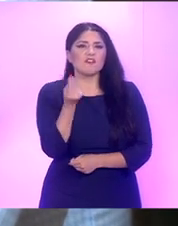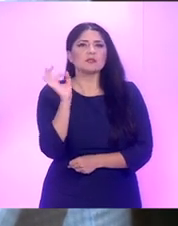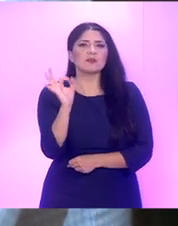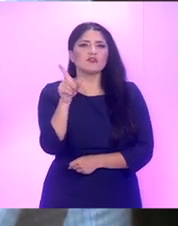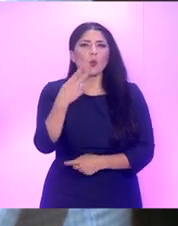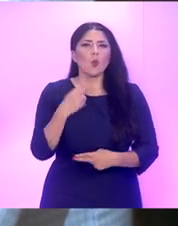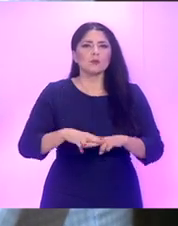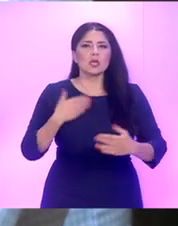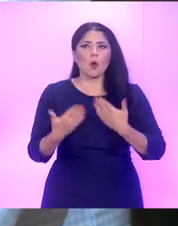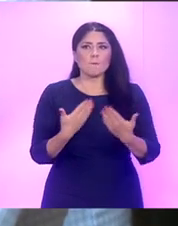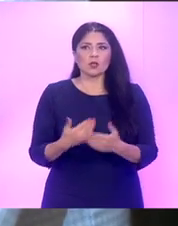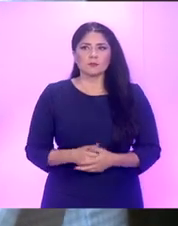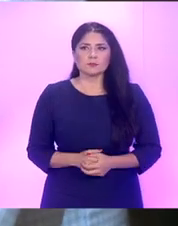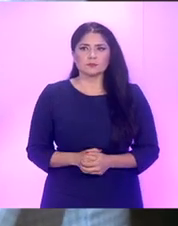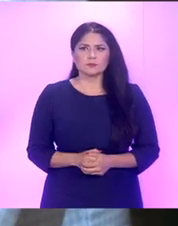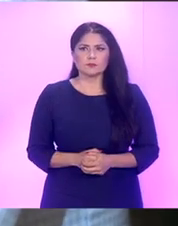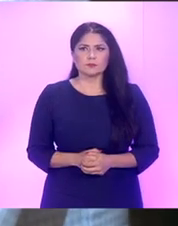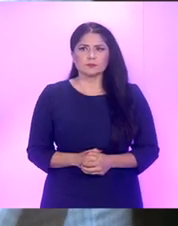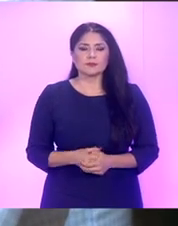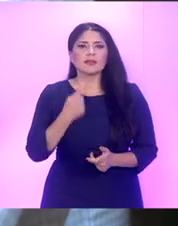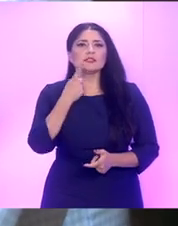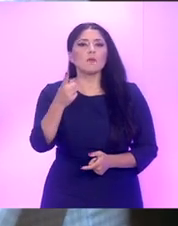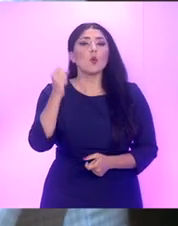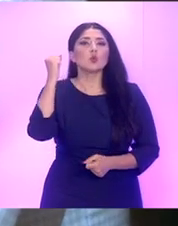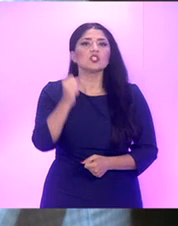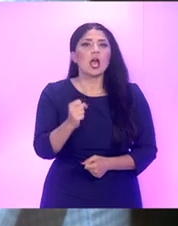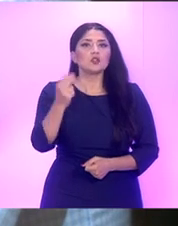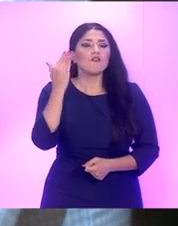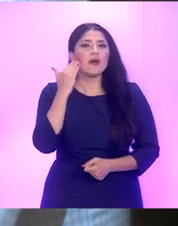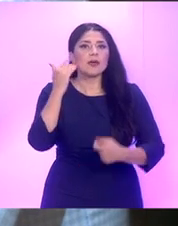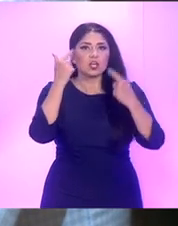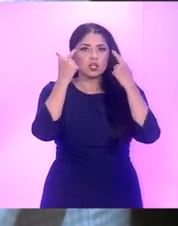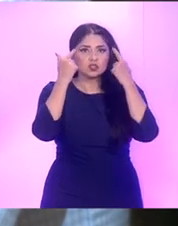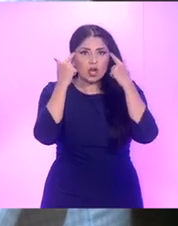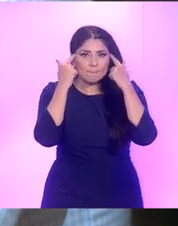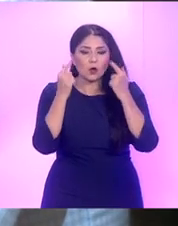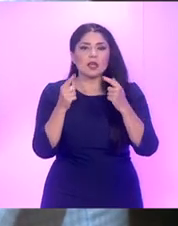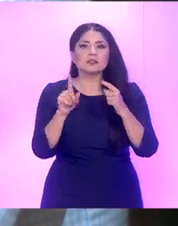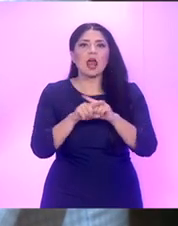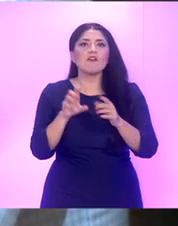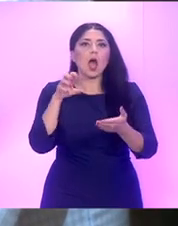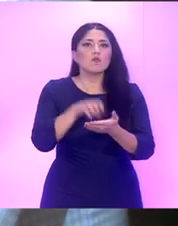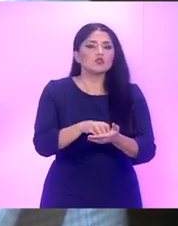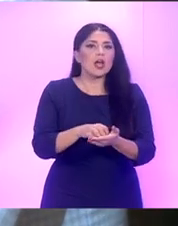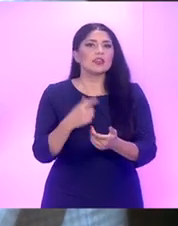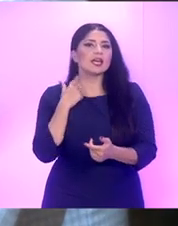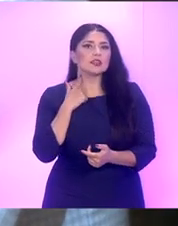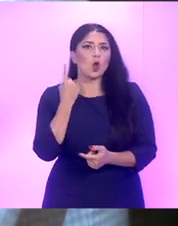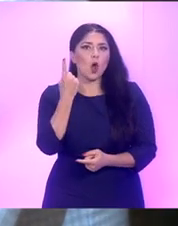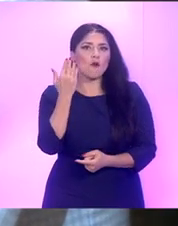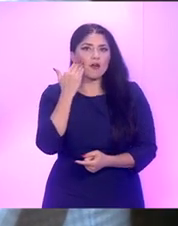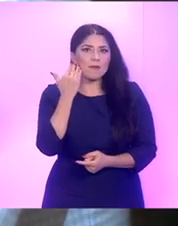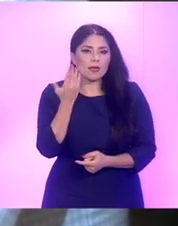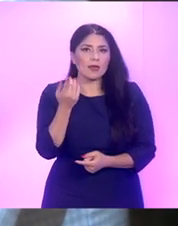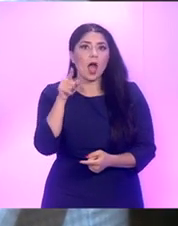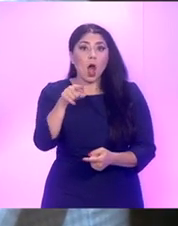Ucigașul japonezei a mușcat de gât victimele. Acest lucru va fi introdus în aplicație și